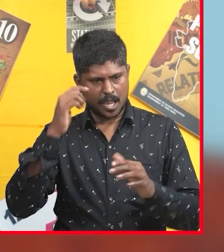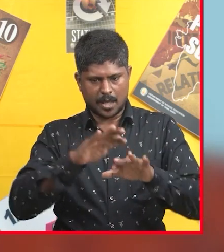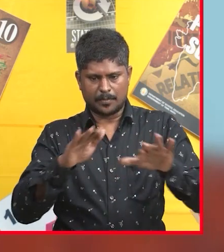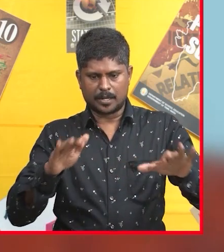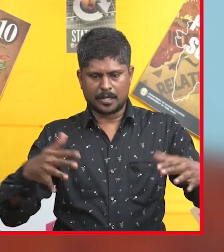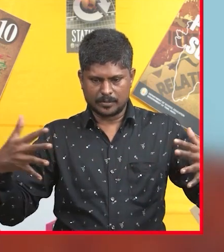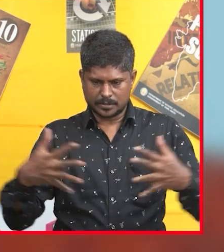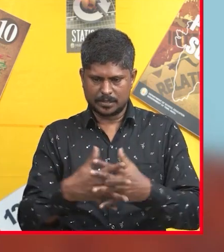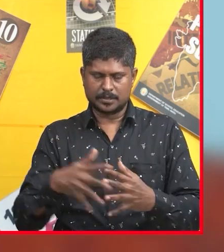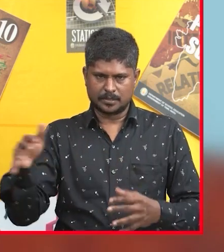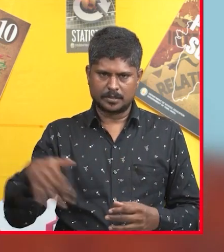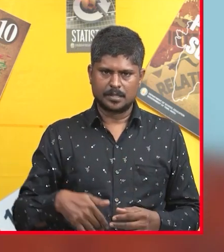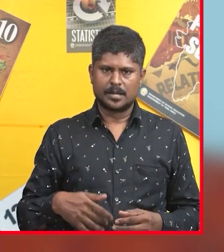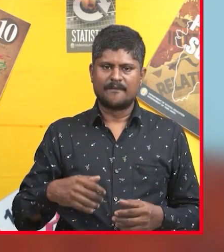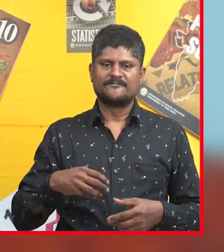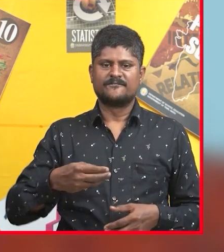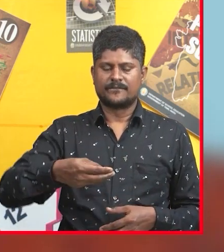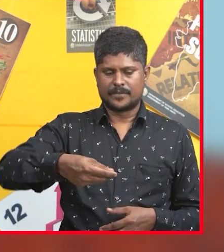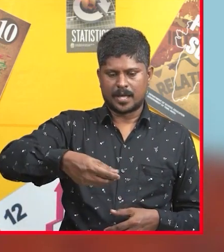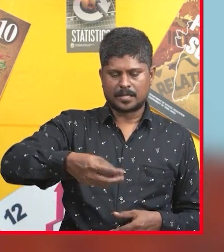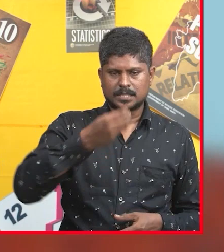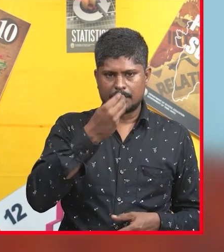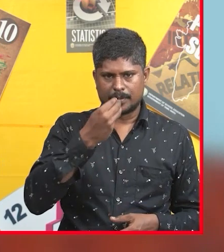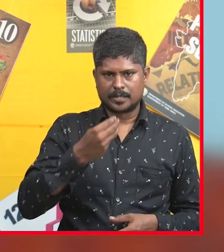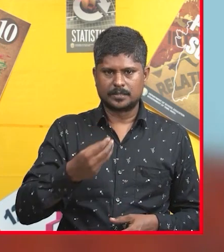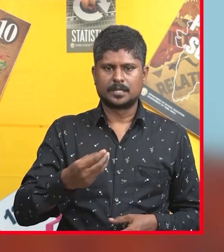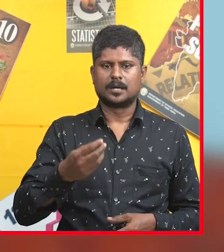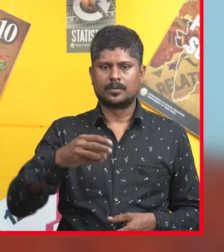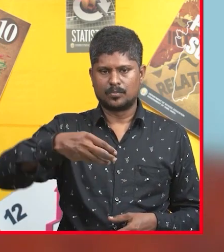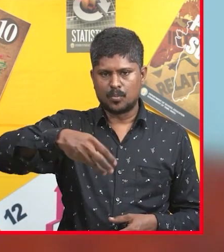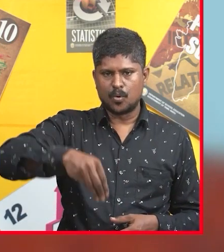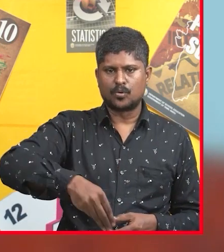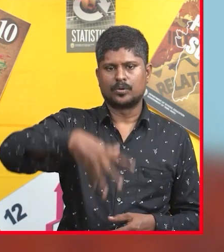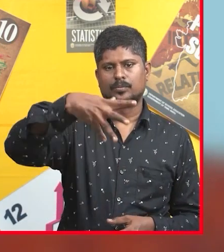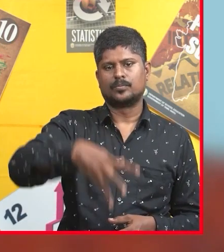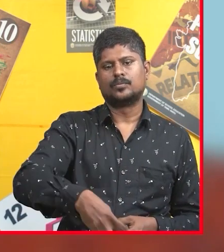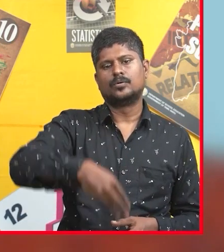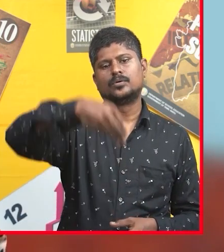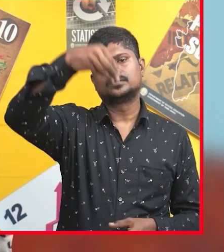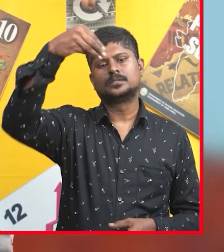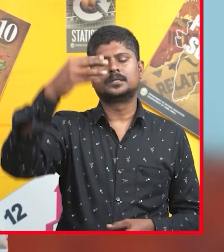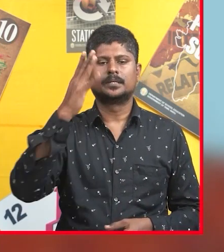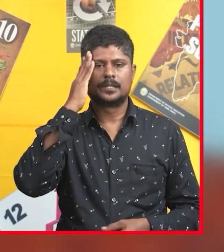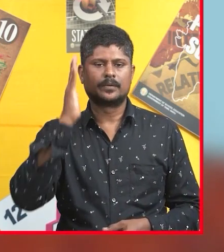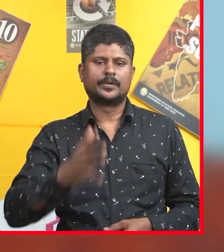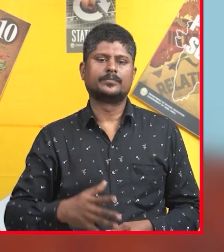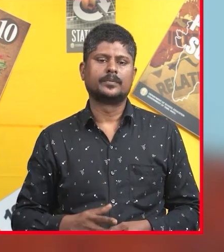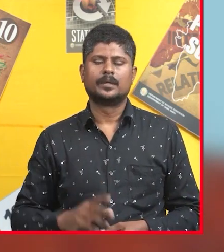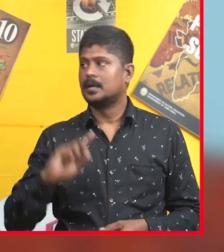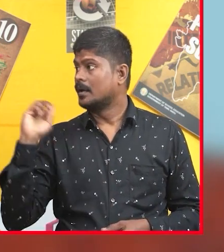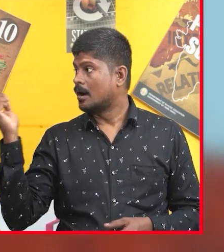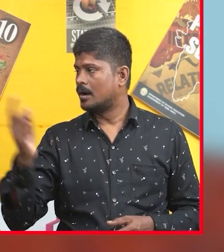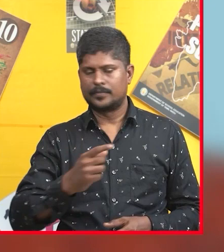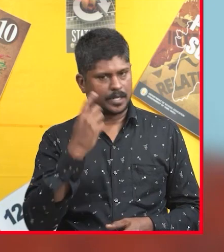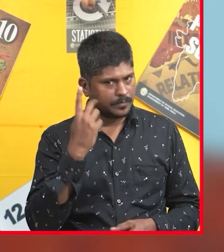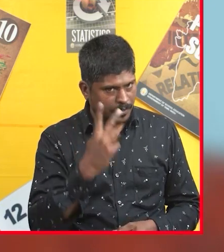சரி, எங்கிட்ட வரகரிசி சோறு, வலுத்துணங்காய், முற முரணவே புளித்த மோர் இருக்கு,